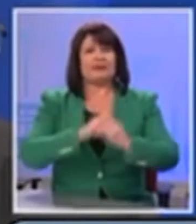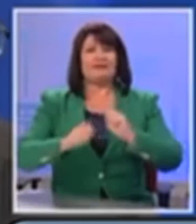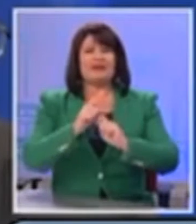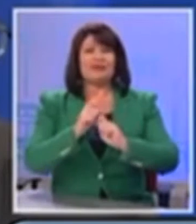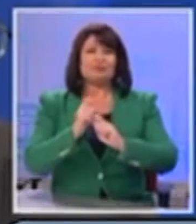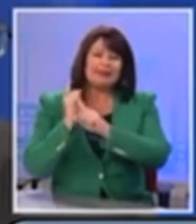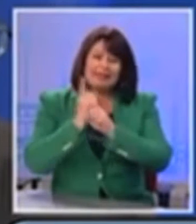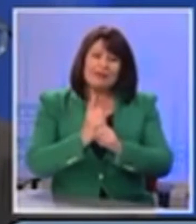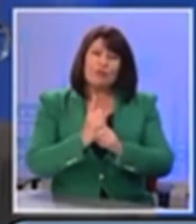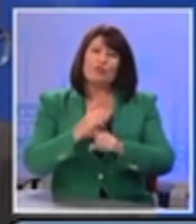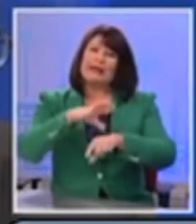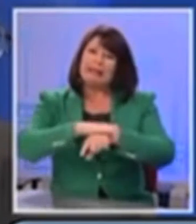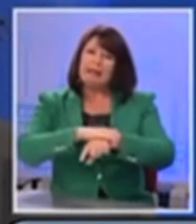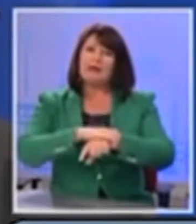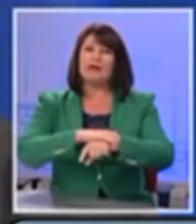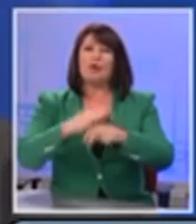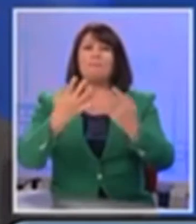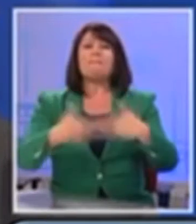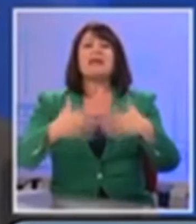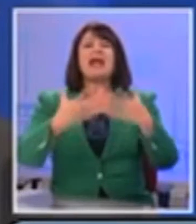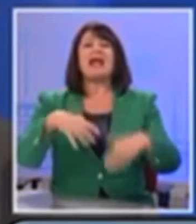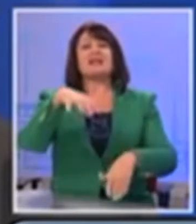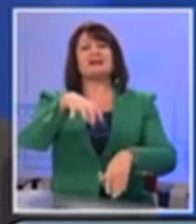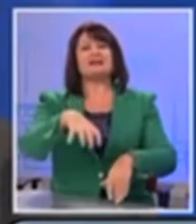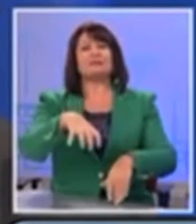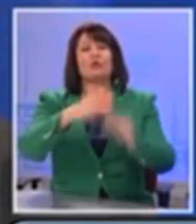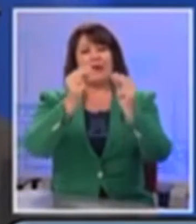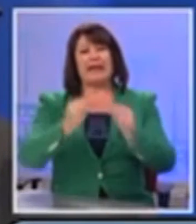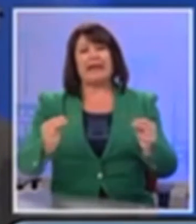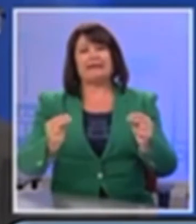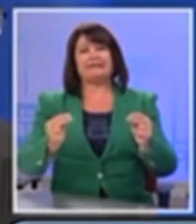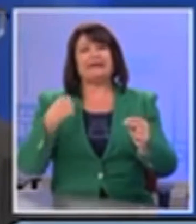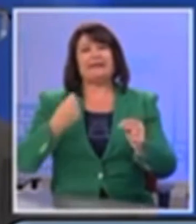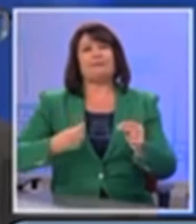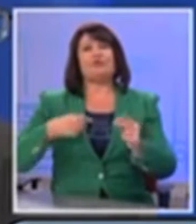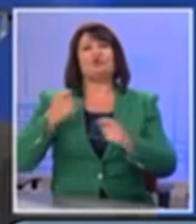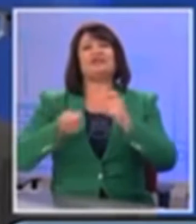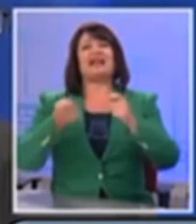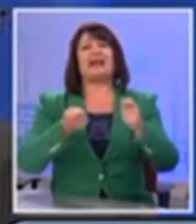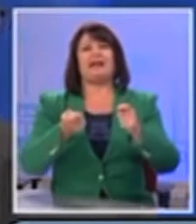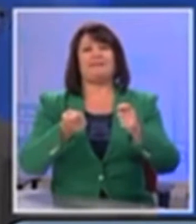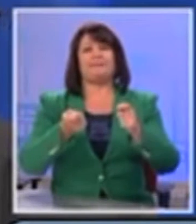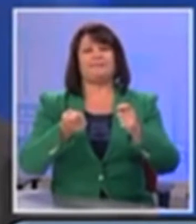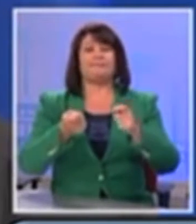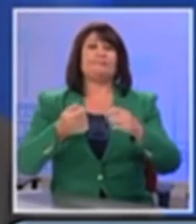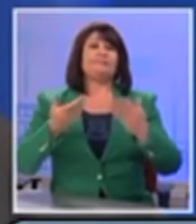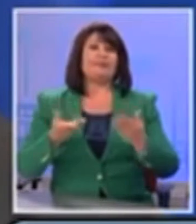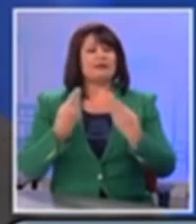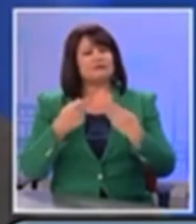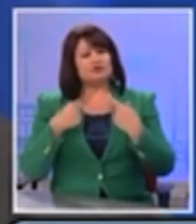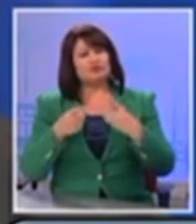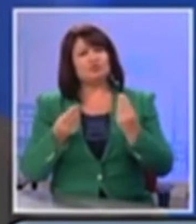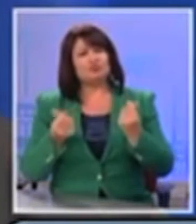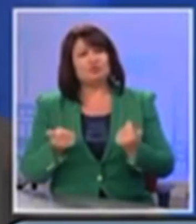crises d'une autre manière que la crise grecque a été gérée, d'une autre manière que la crise argentine a été